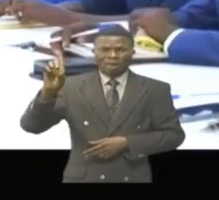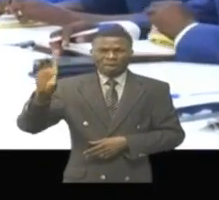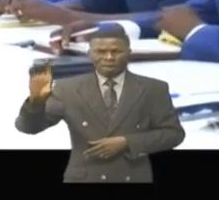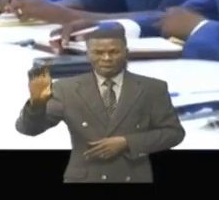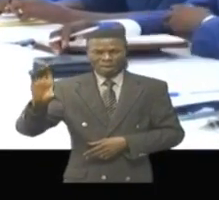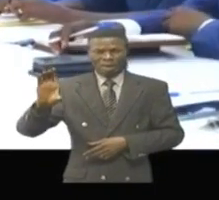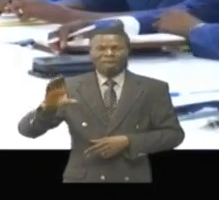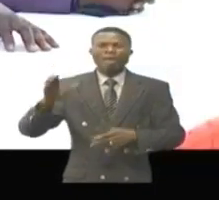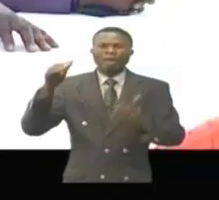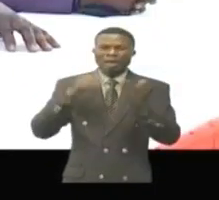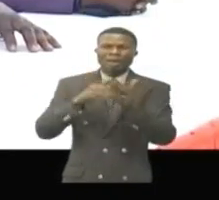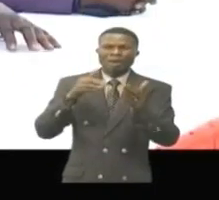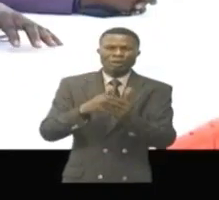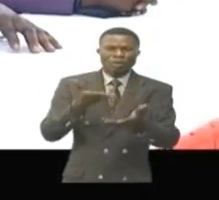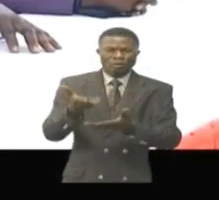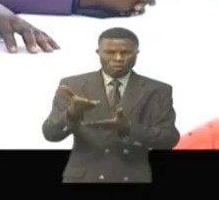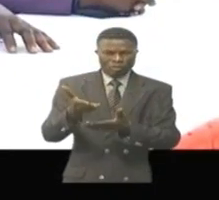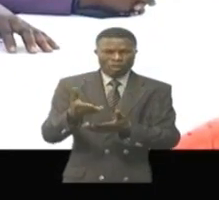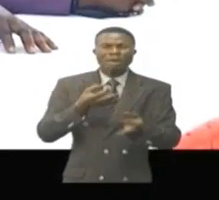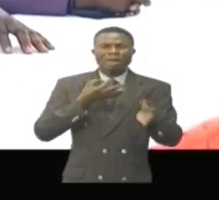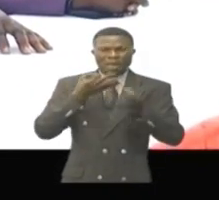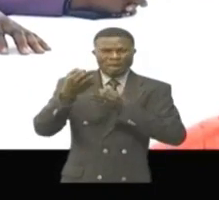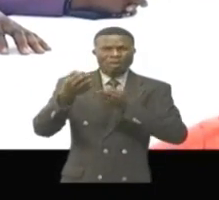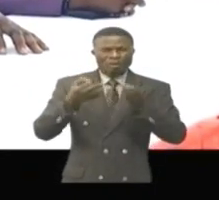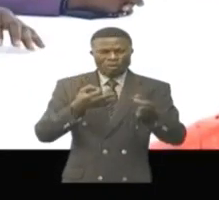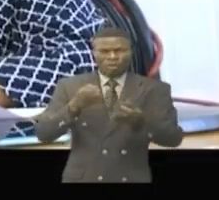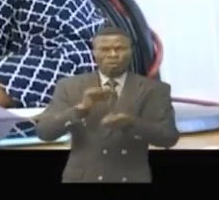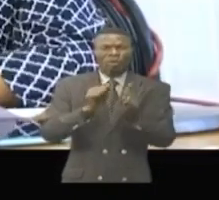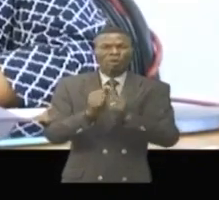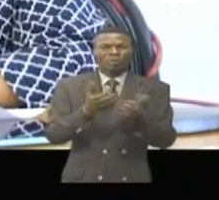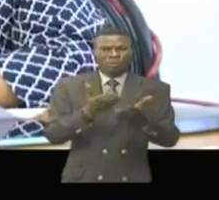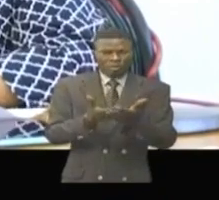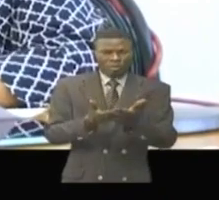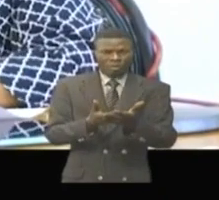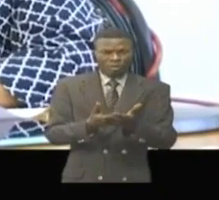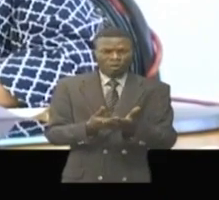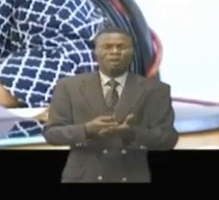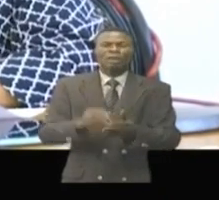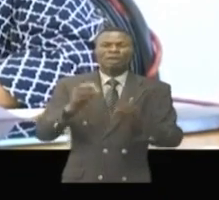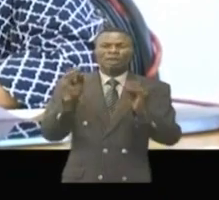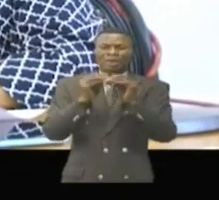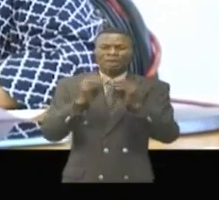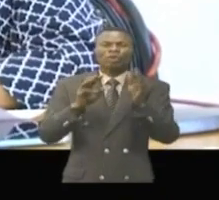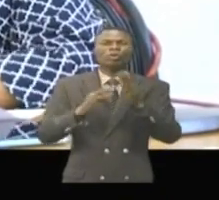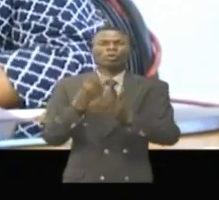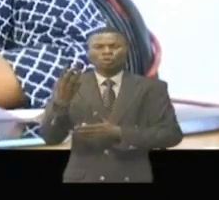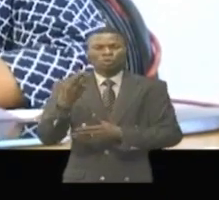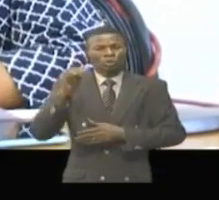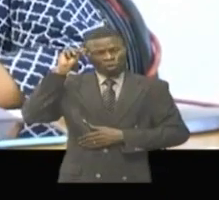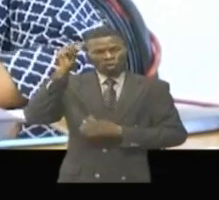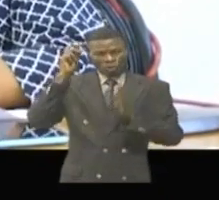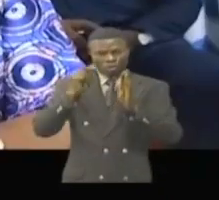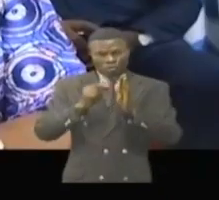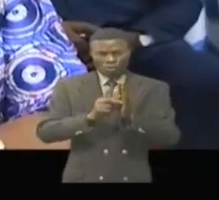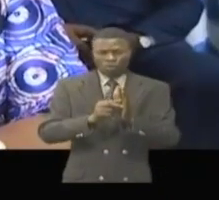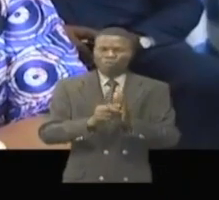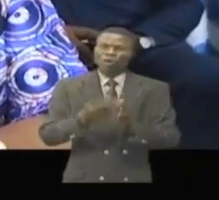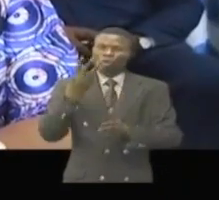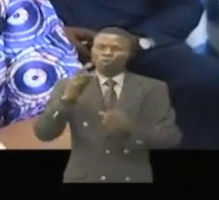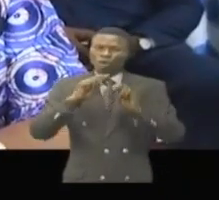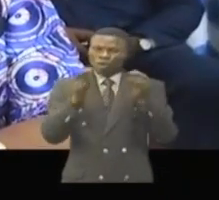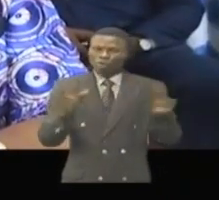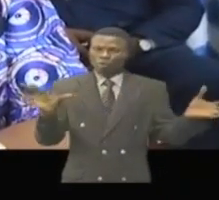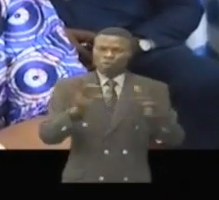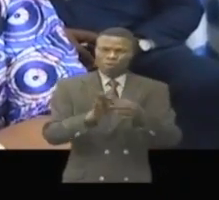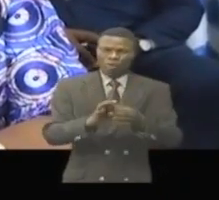manifester dernièrement ont été examinées au peine fin au cours d'une tripartite gouvernement, banc employeur, banc